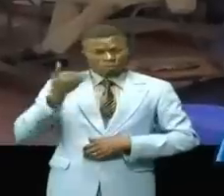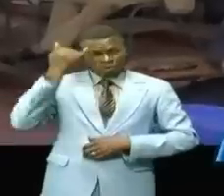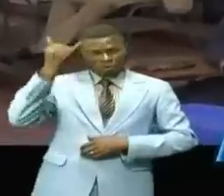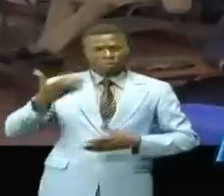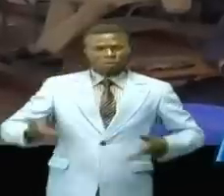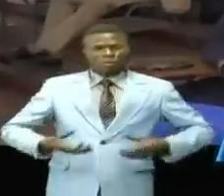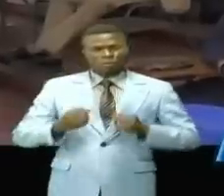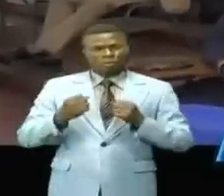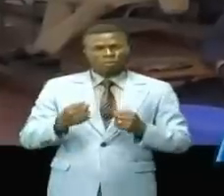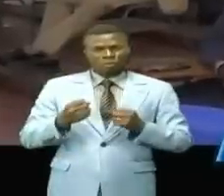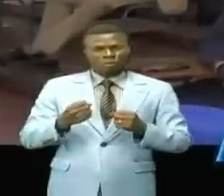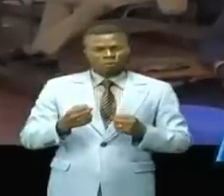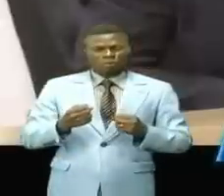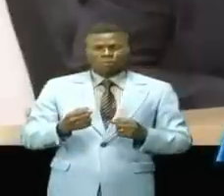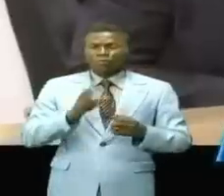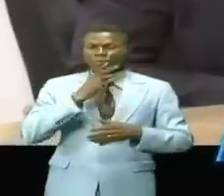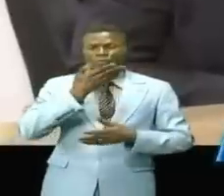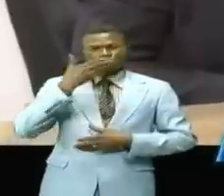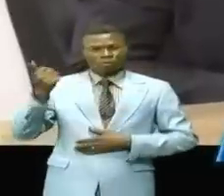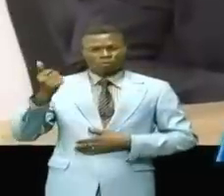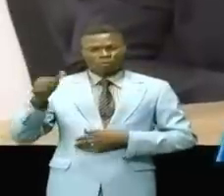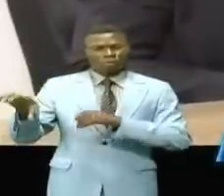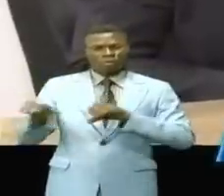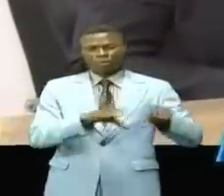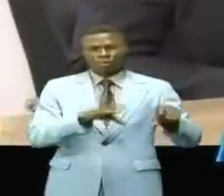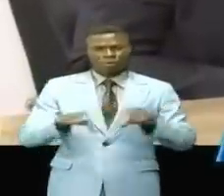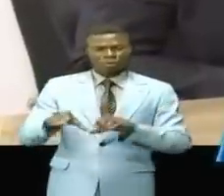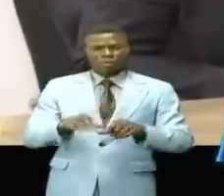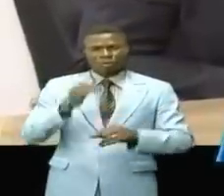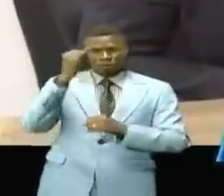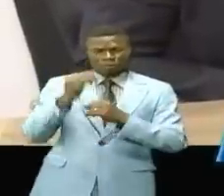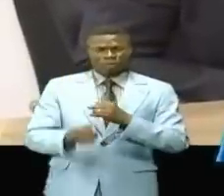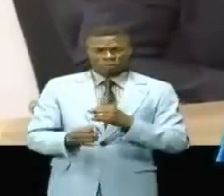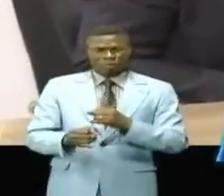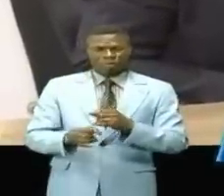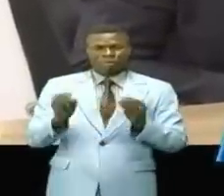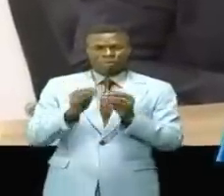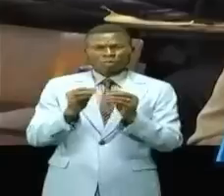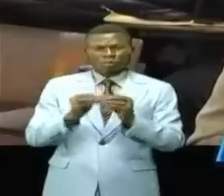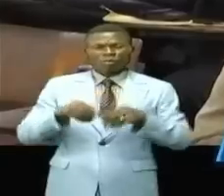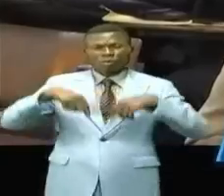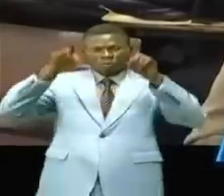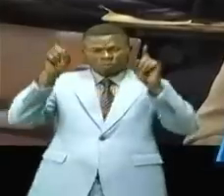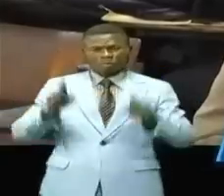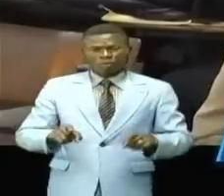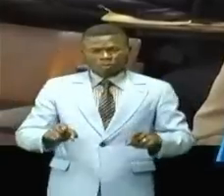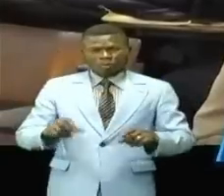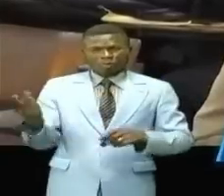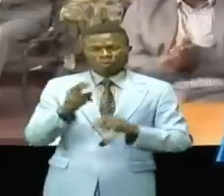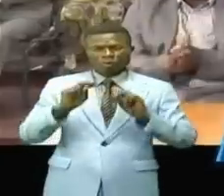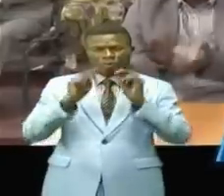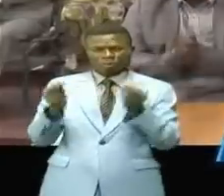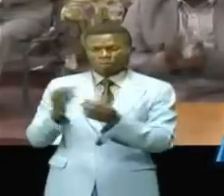ambiance conviviale et chaleureuse que s'est déroulée la cérémonie des clôtures de la rencontre annuelle mixte